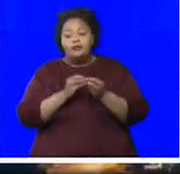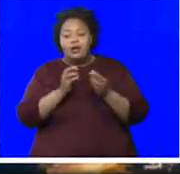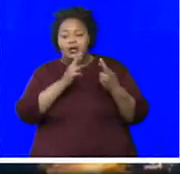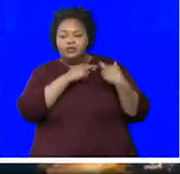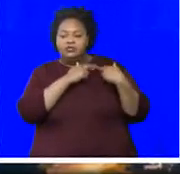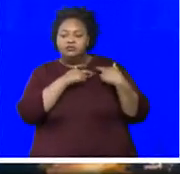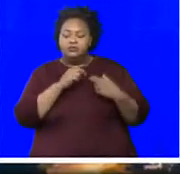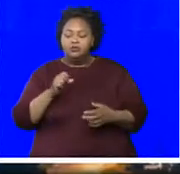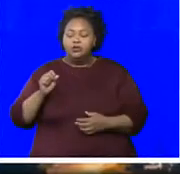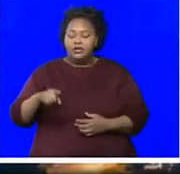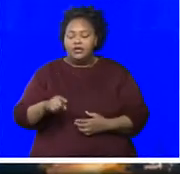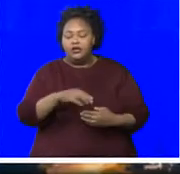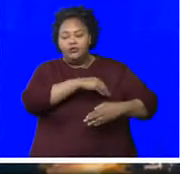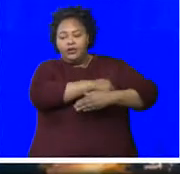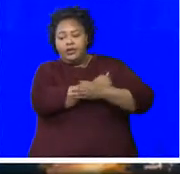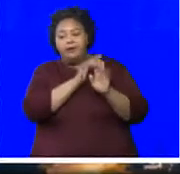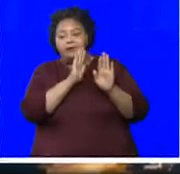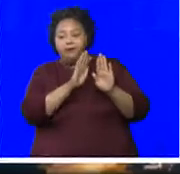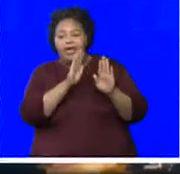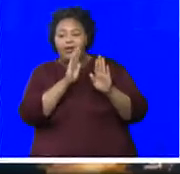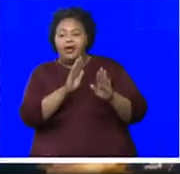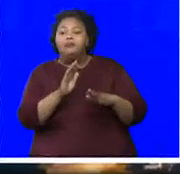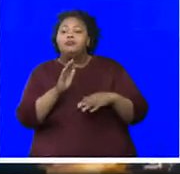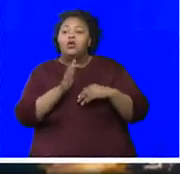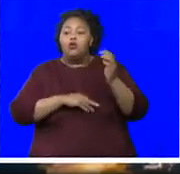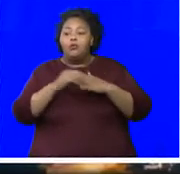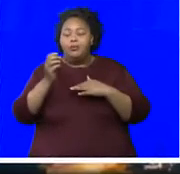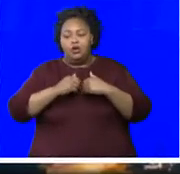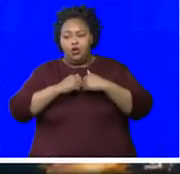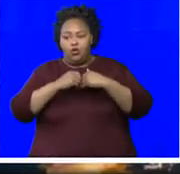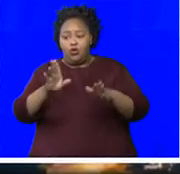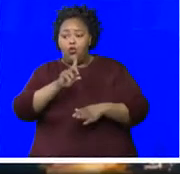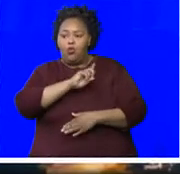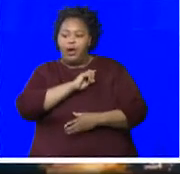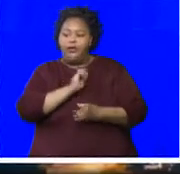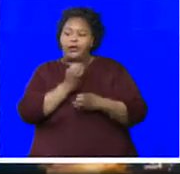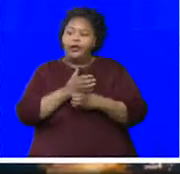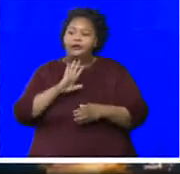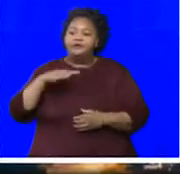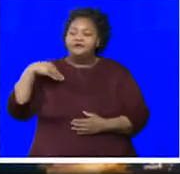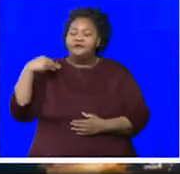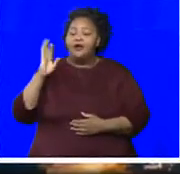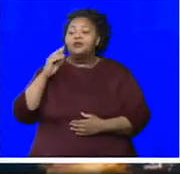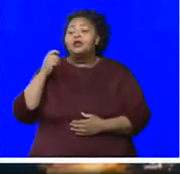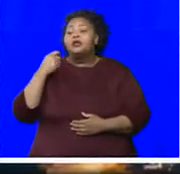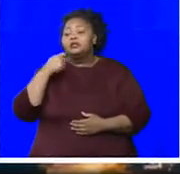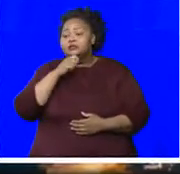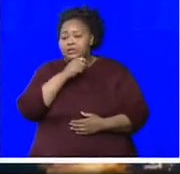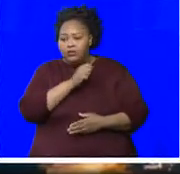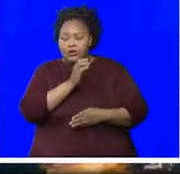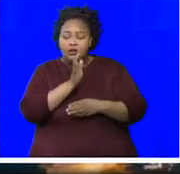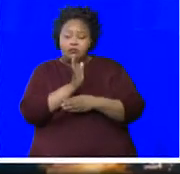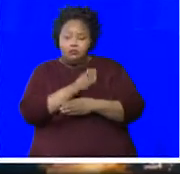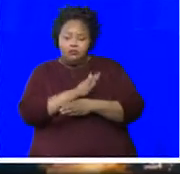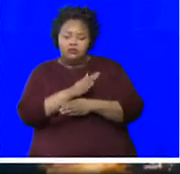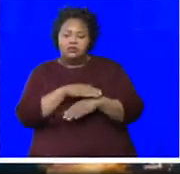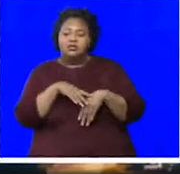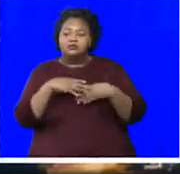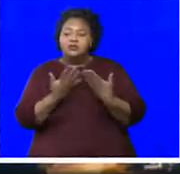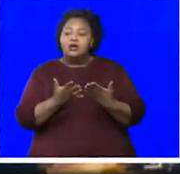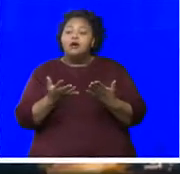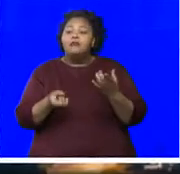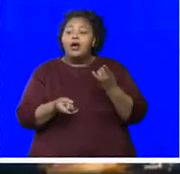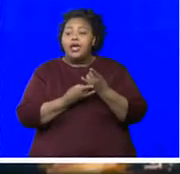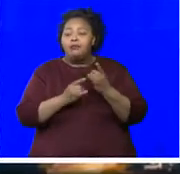yetekulima iWorld Vegetable Center ibambisene nelihhovisi lelincuse lelive laseTaiwan bahlangabete litiko letekulima kuleli